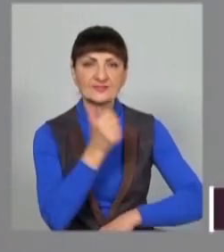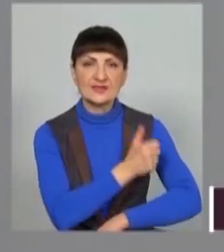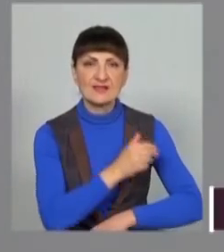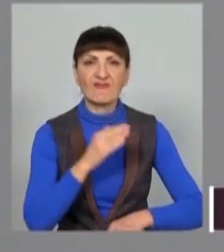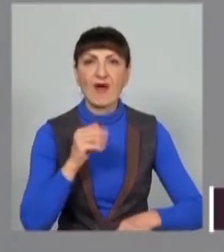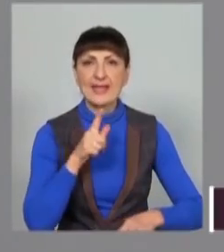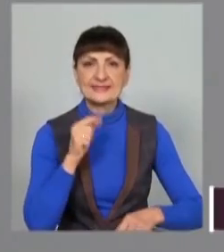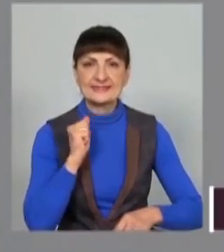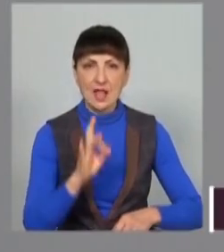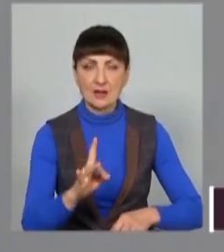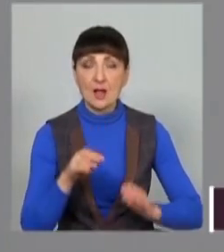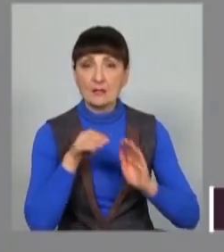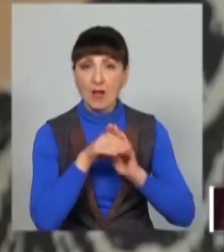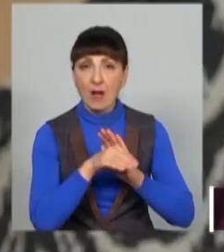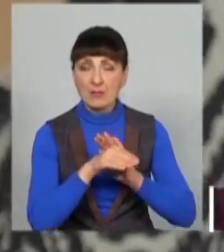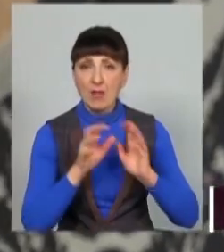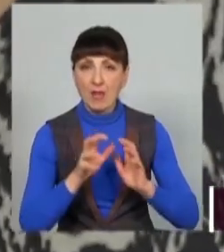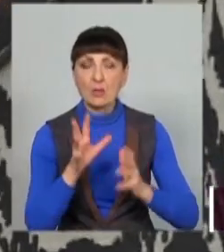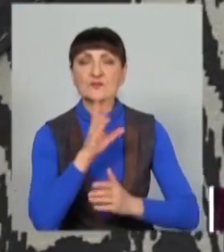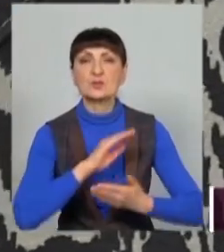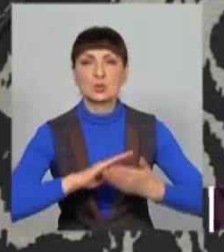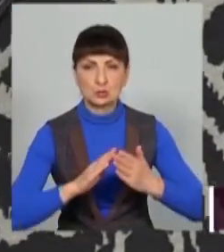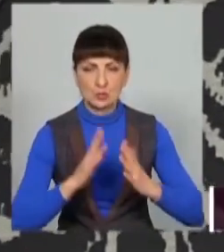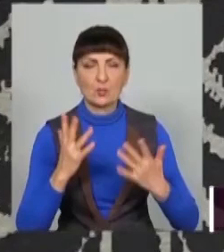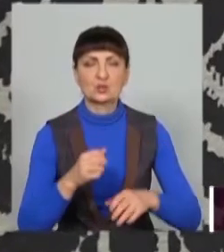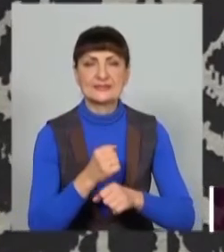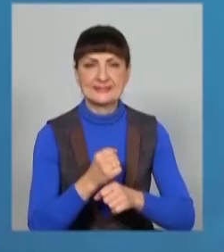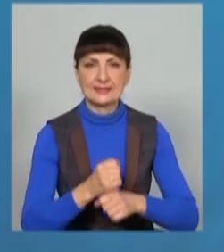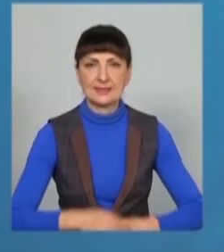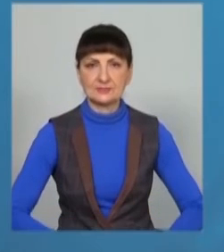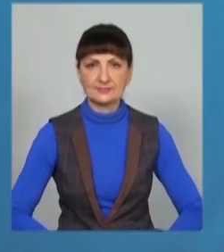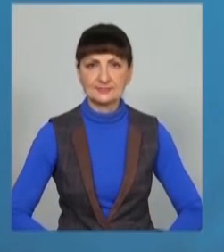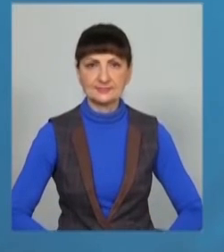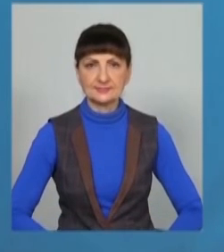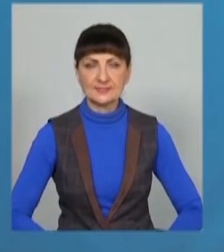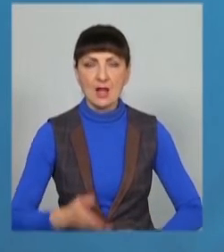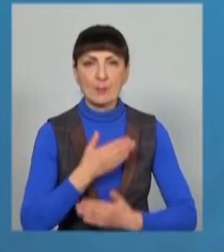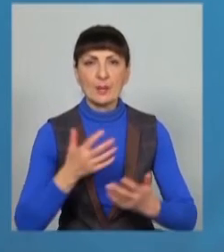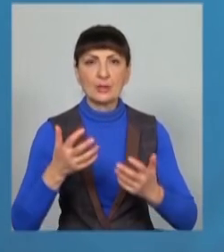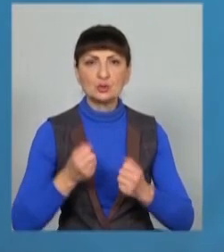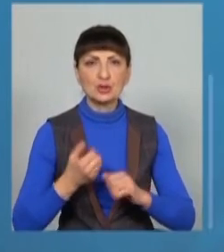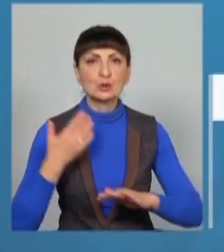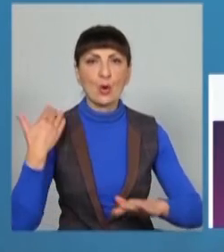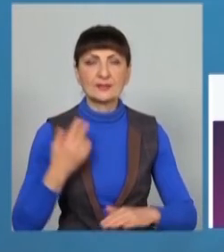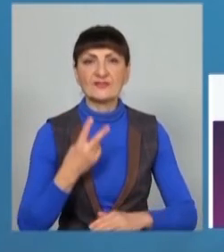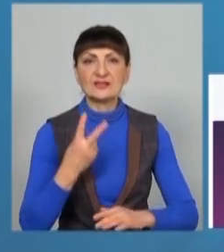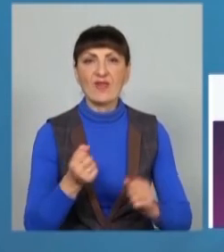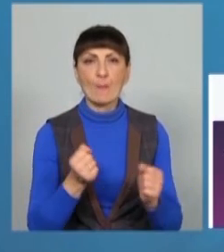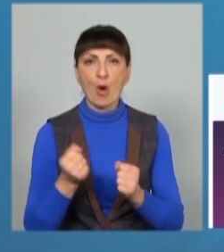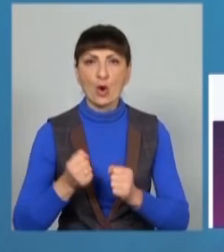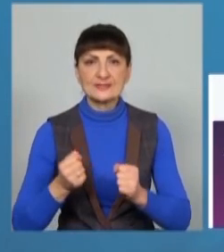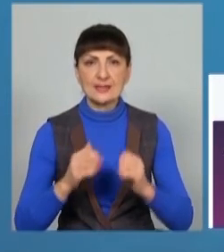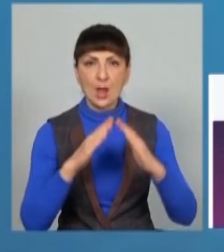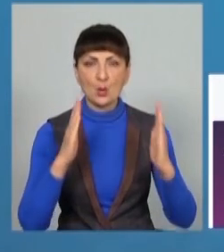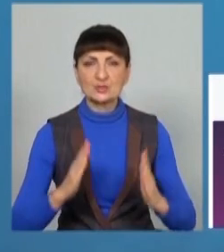pfizer для ее хранения созданы все необходимые условия мы получили до этого 2 морозильные установки